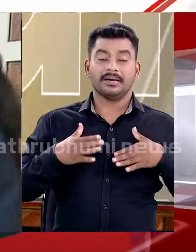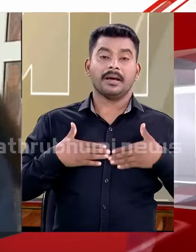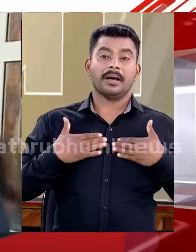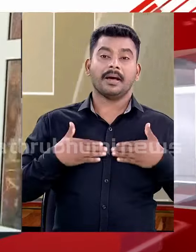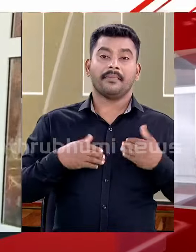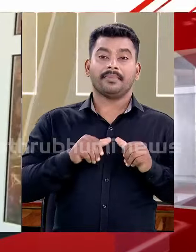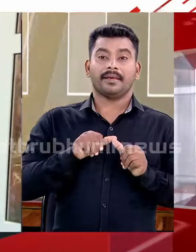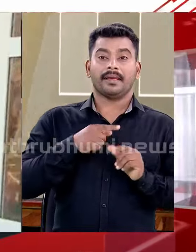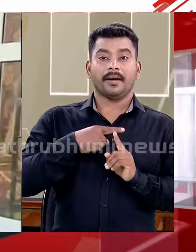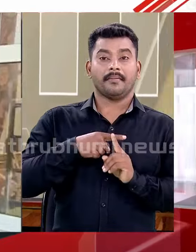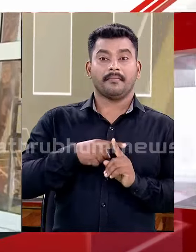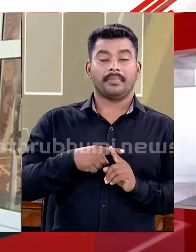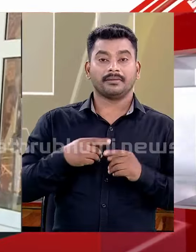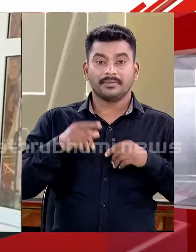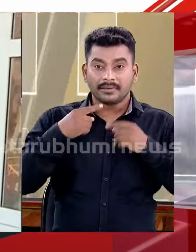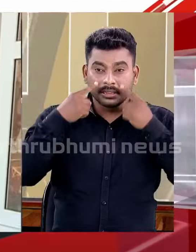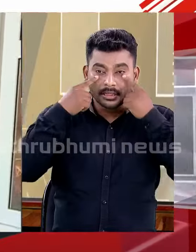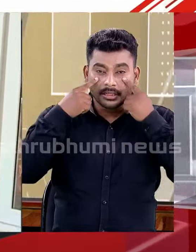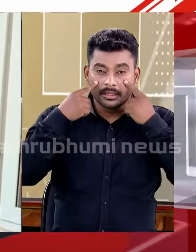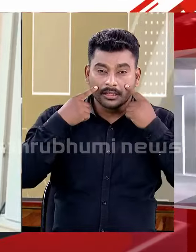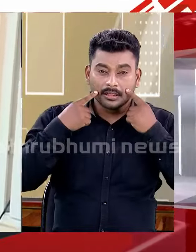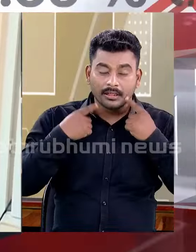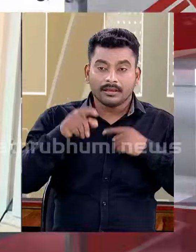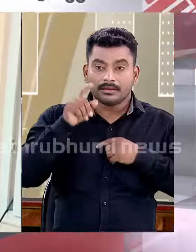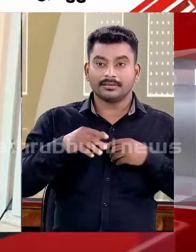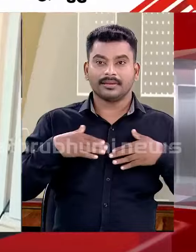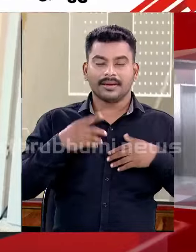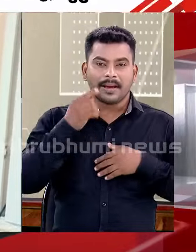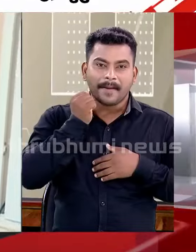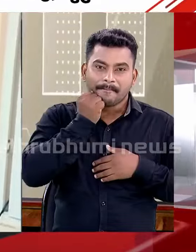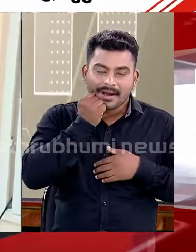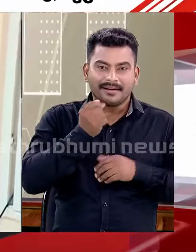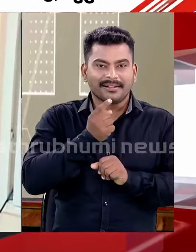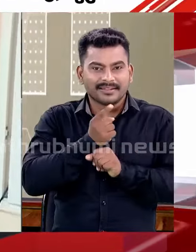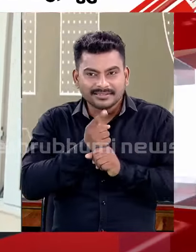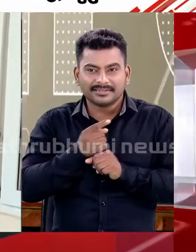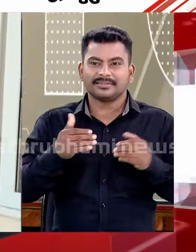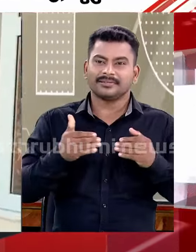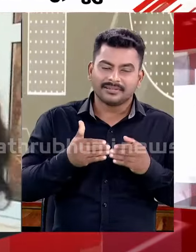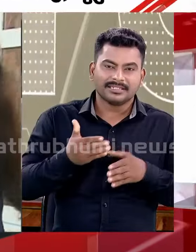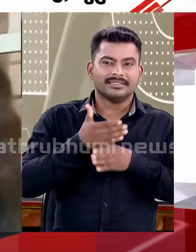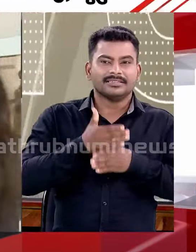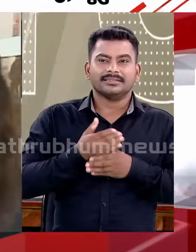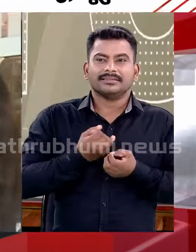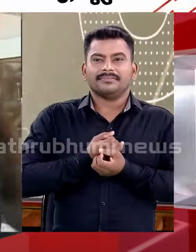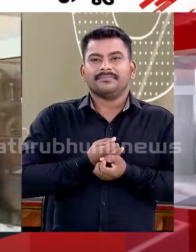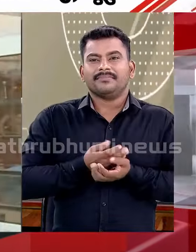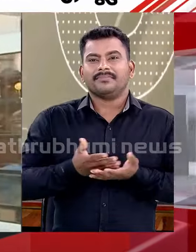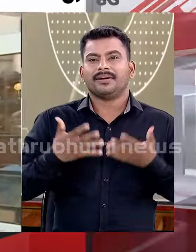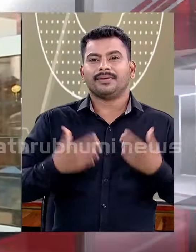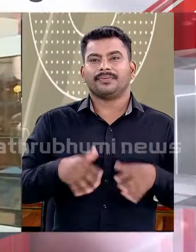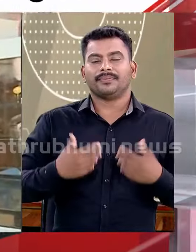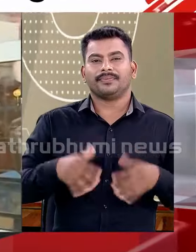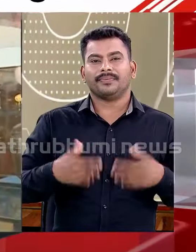അതിനൊക്കെ അപ്പുറത്തേക്ക് കണ്ണു നിറഞ്ഞുകൊണ്ട് ഫുൾ എ പ്ലസ് കിട്ടിയെന്ന് അമ്മയോടും ടീച്ചറോടും പറയുന്ന മുഖങ്ങളുമുണ്ട്. അത്തരത്തിൽ വളരെ എന്താ